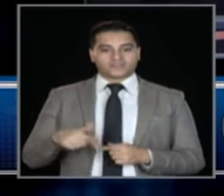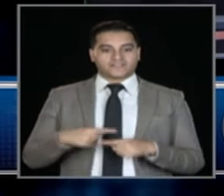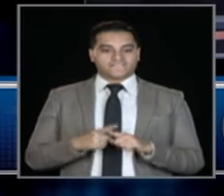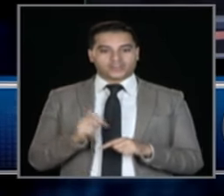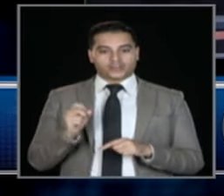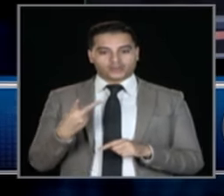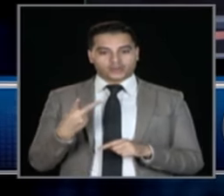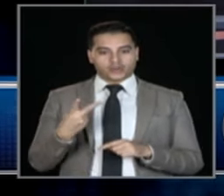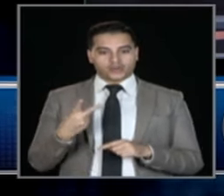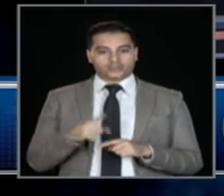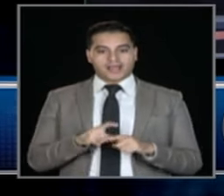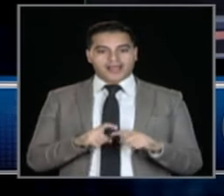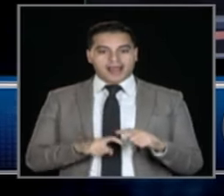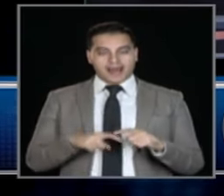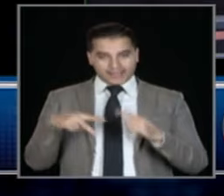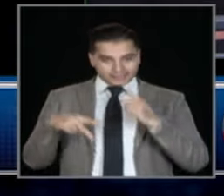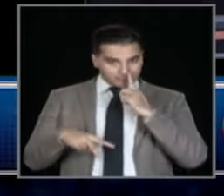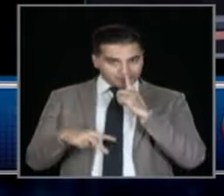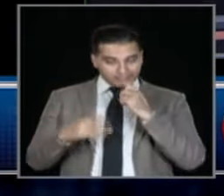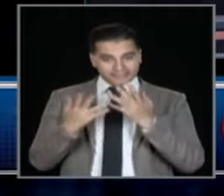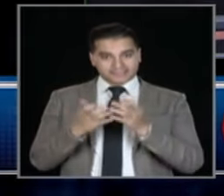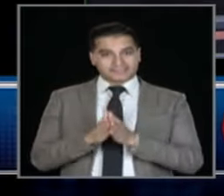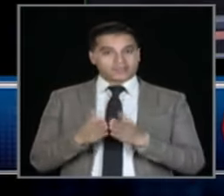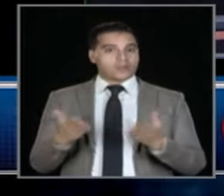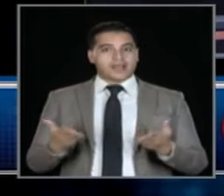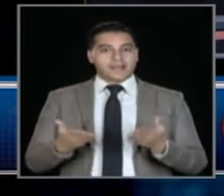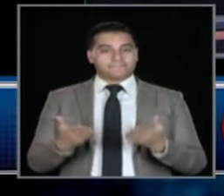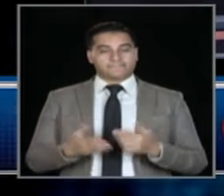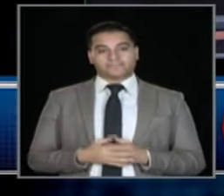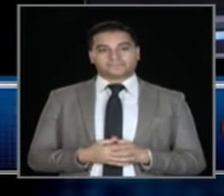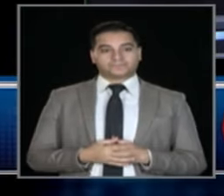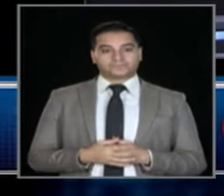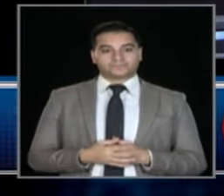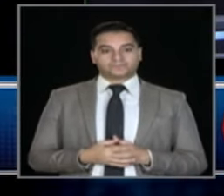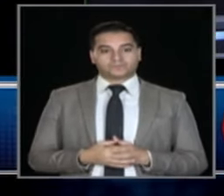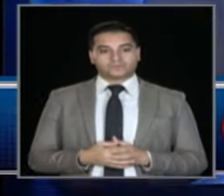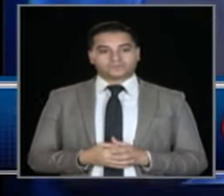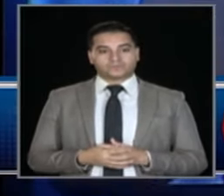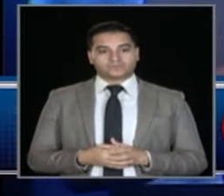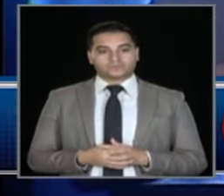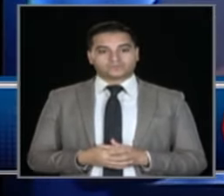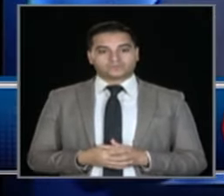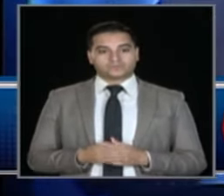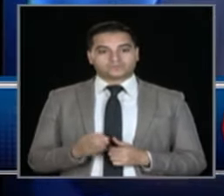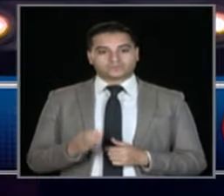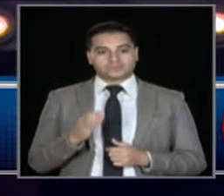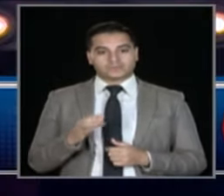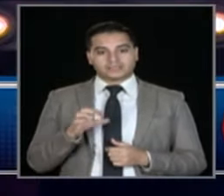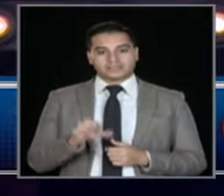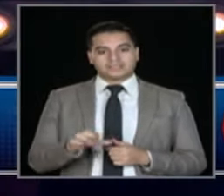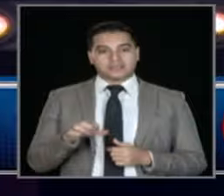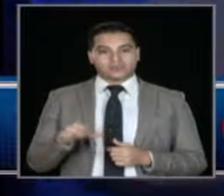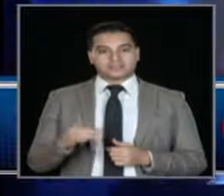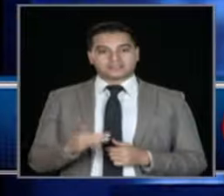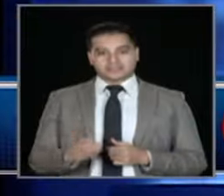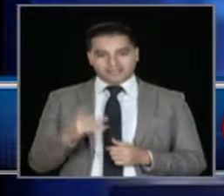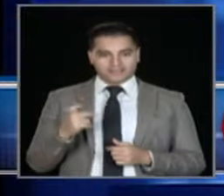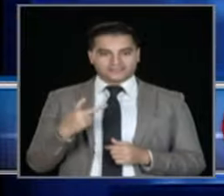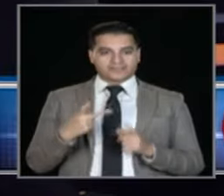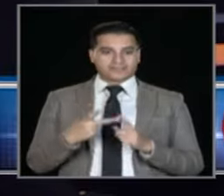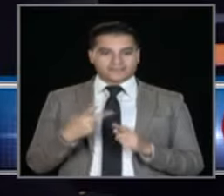66 في 12 على 8 إجابتك؟ 99. الهدف